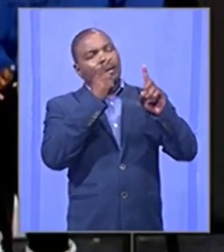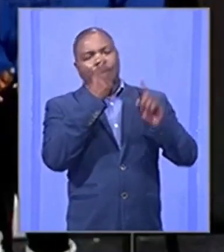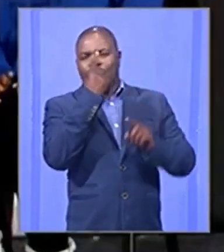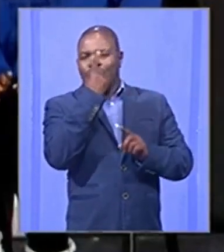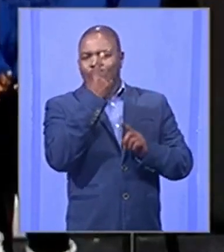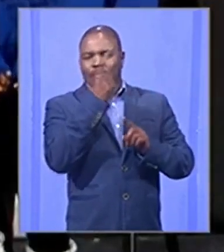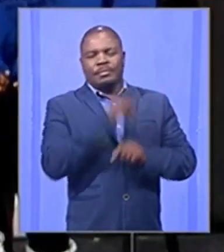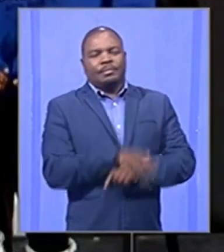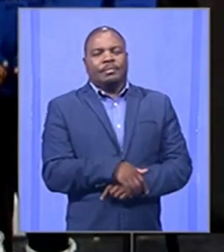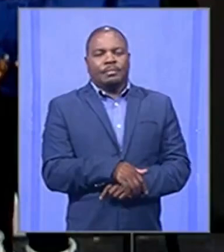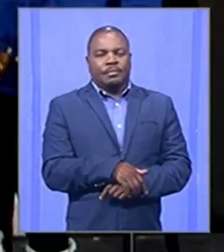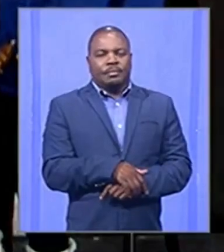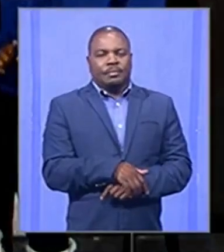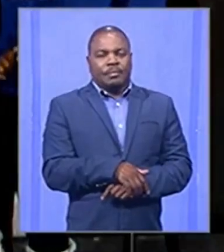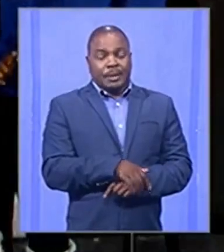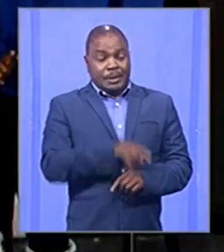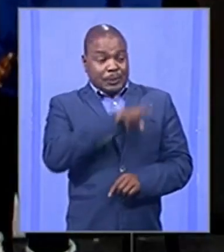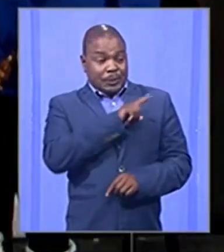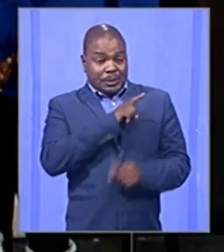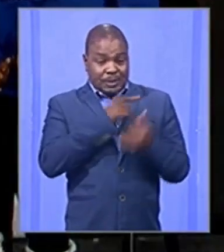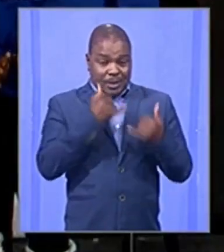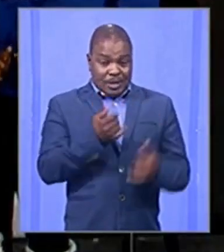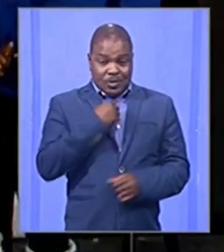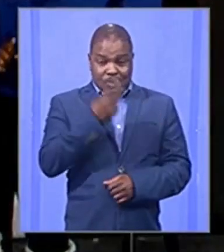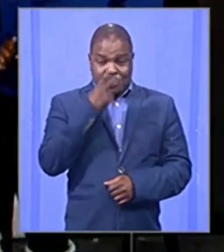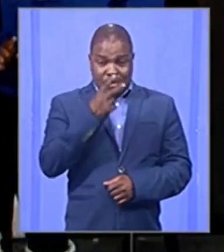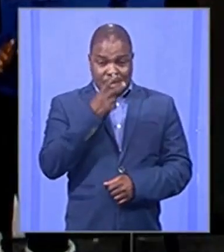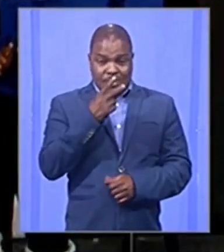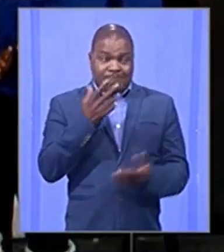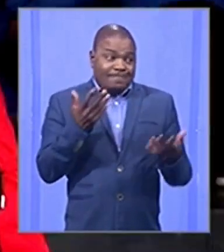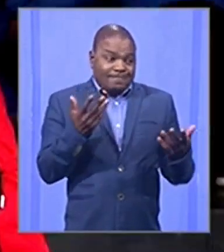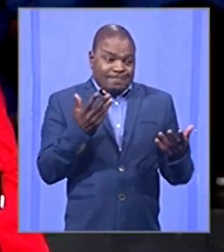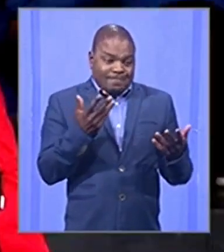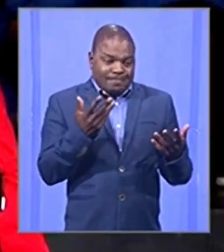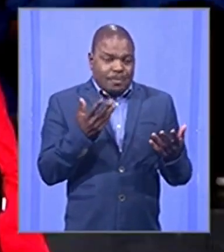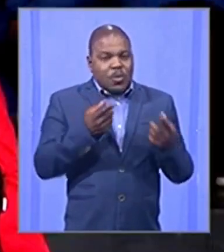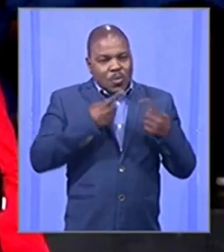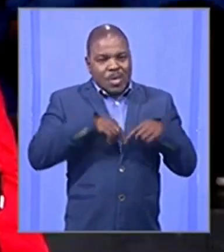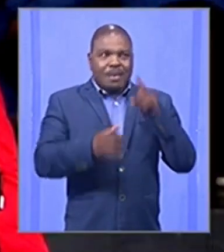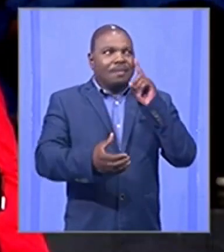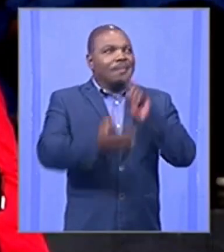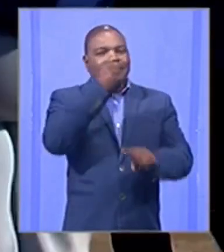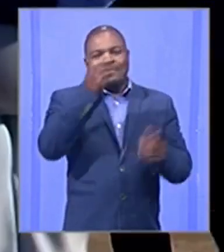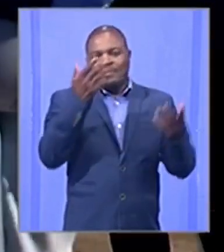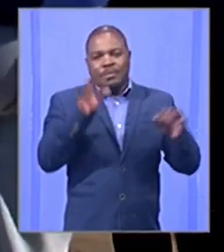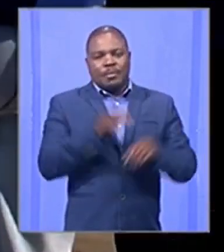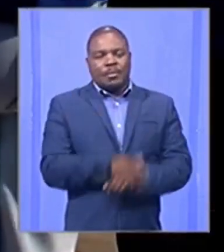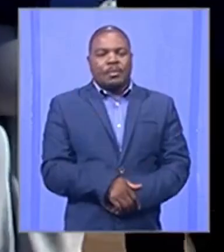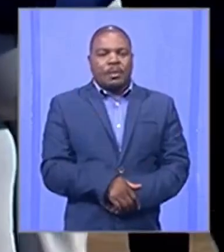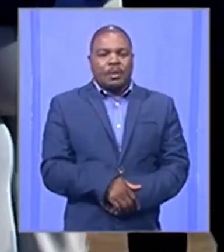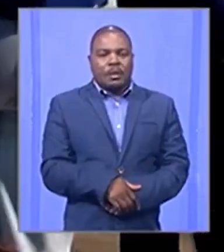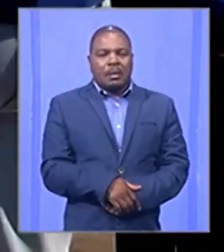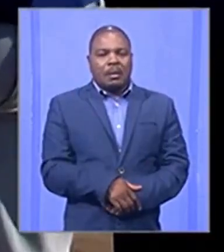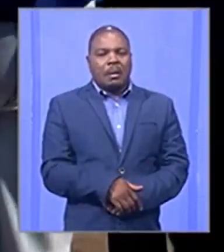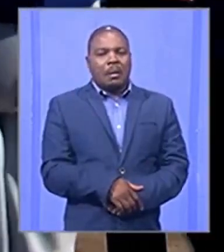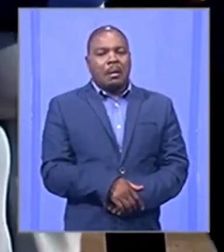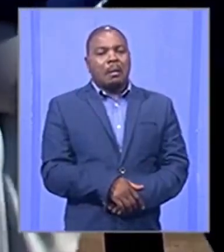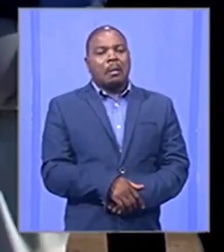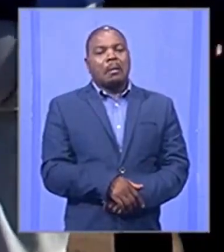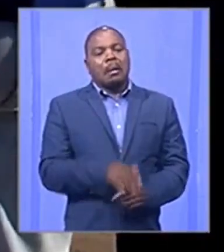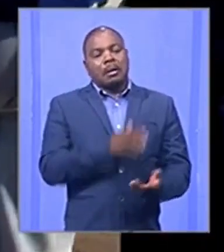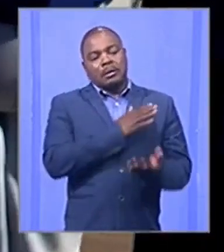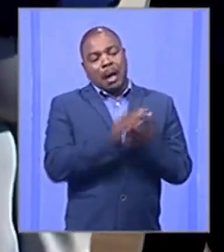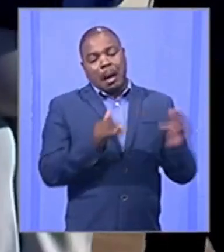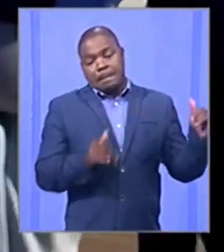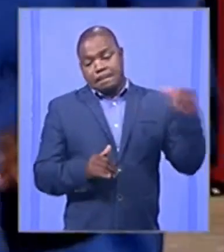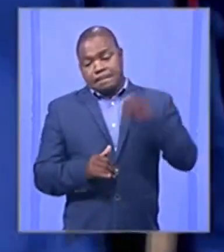e le nngwe ke ka mo bona gompieno ra tshibile se re sa tshibileng. Bao ba gorogileng maapane jaanong